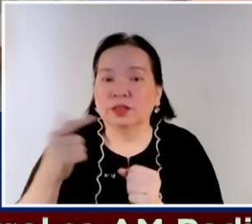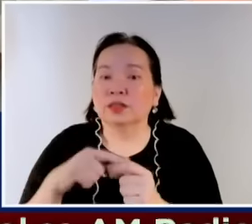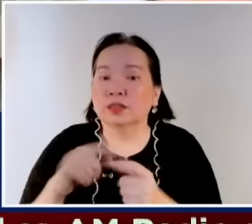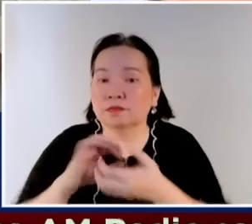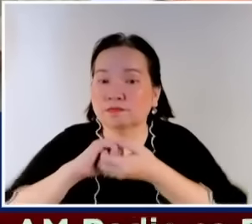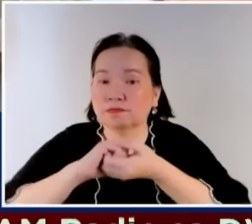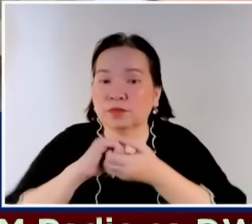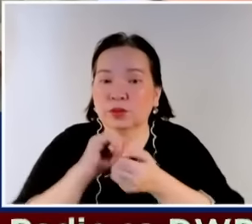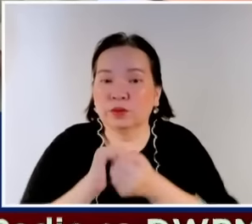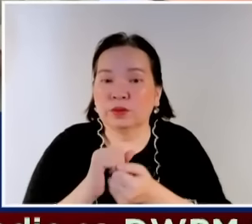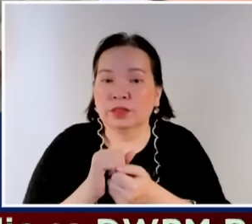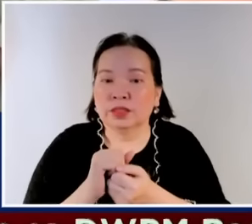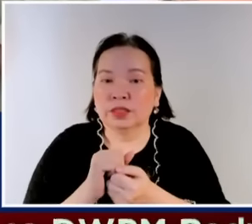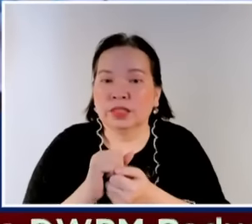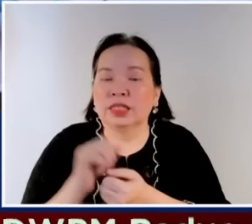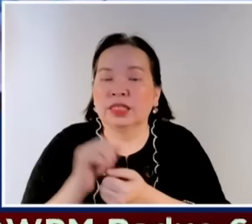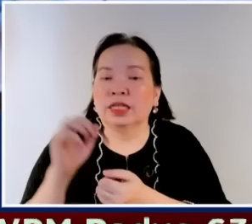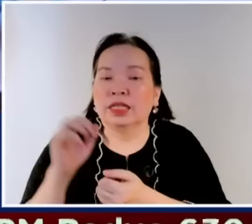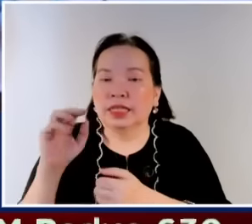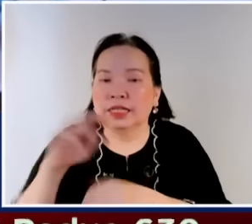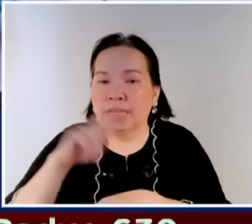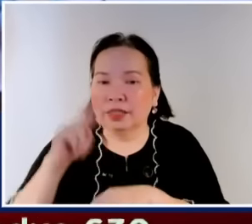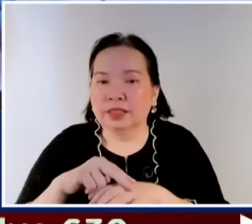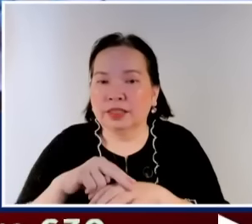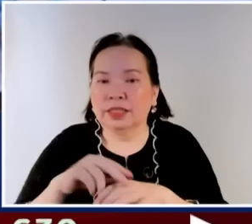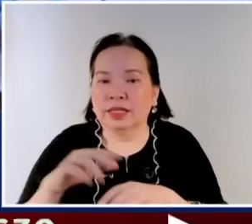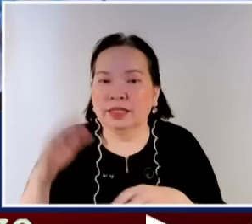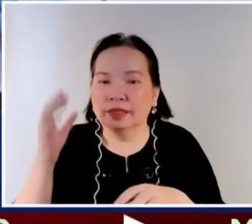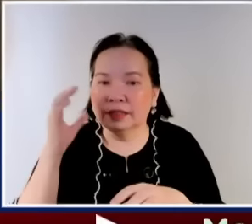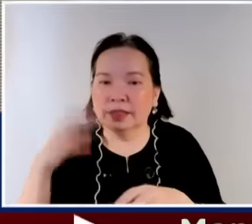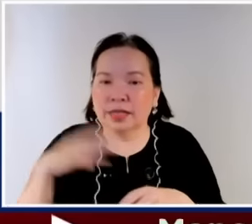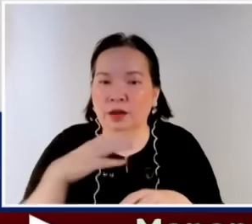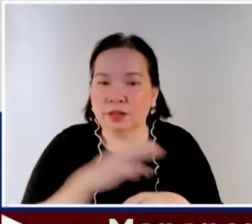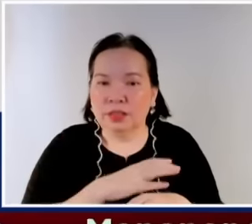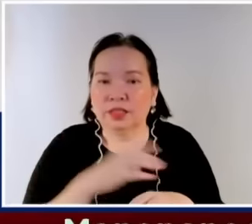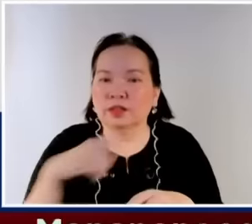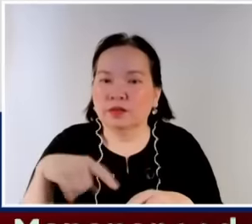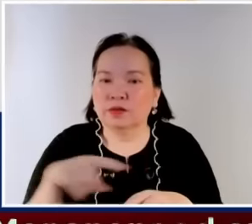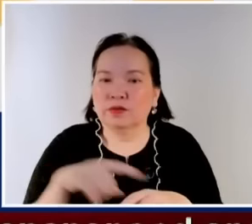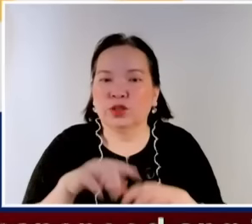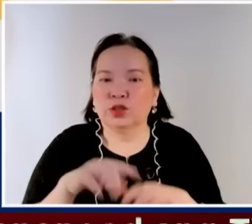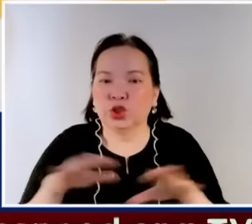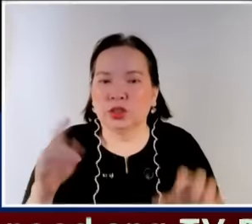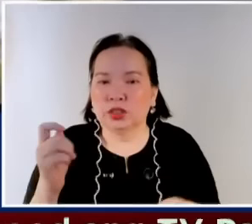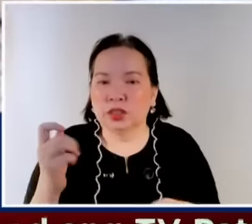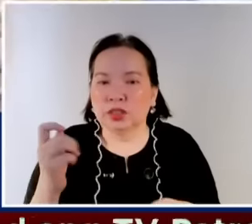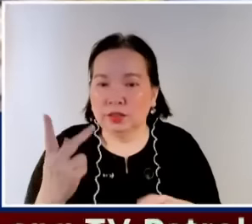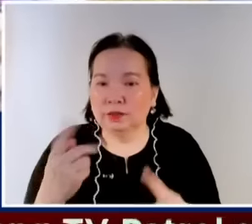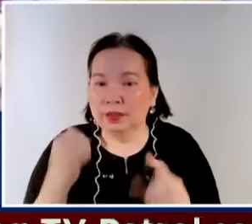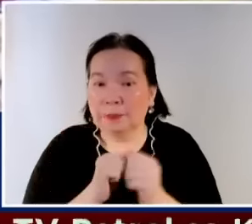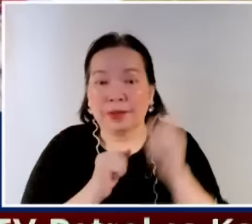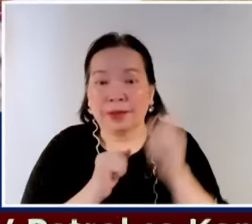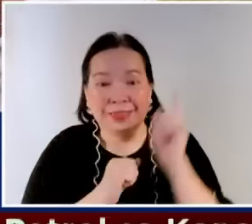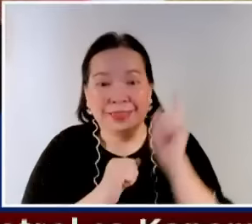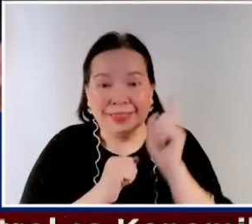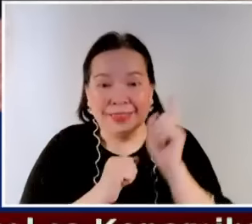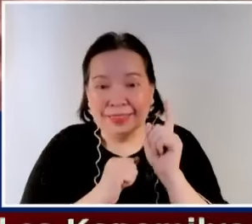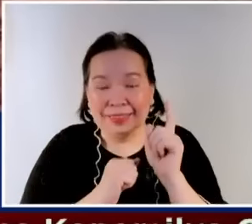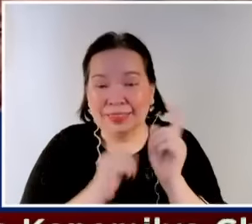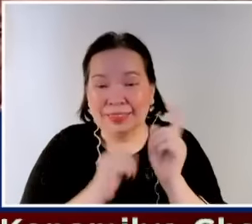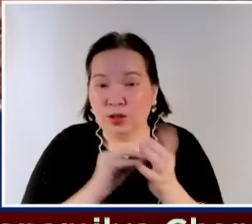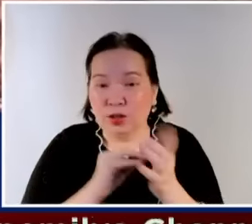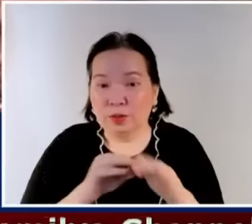National Council for Children's Television, mapapanood na ang Makabata Block. Kabilang dito ang DocuBata kung saan bida, ang obra ng